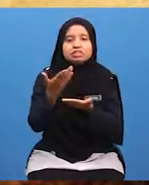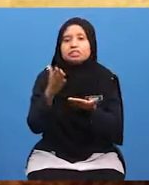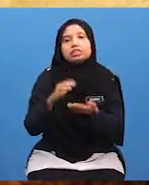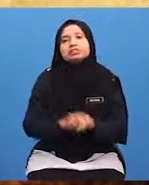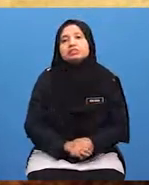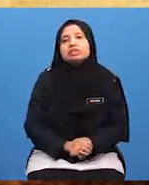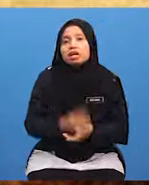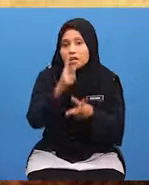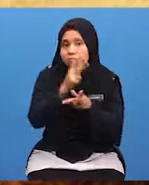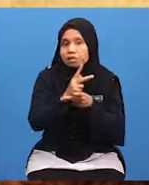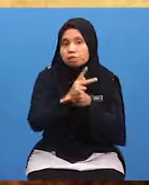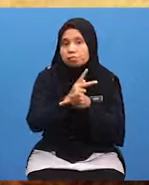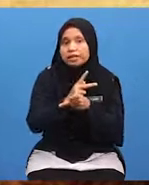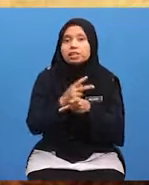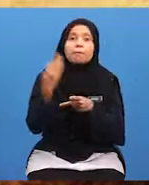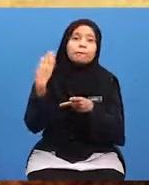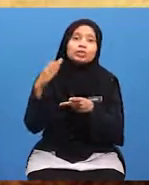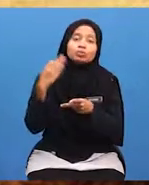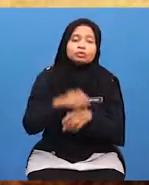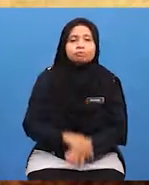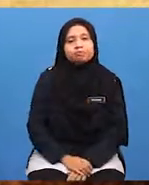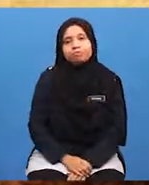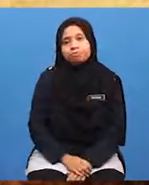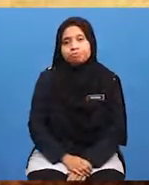ini berkhidmat secara sukarela.